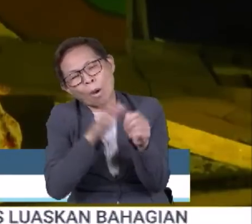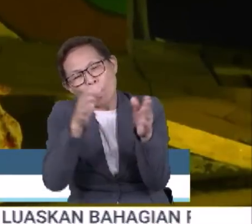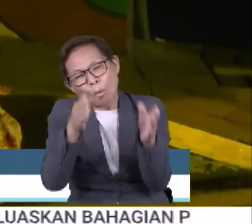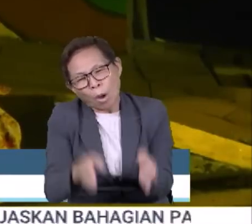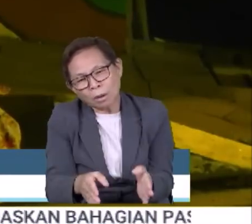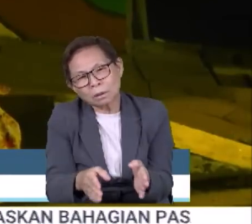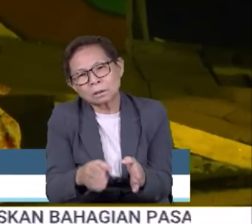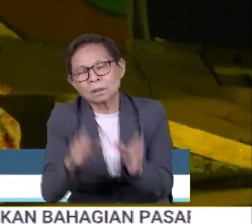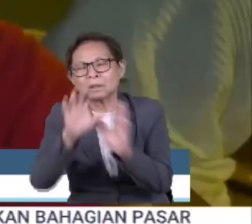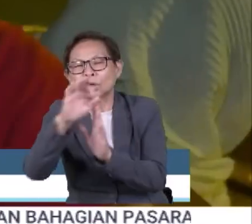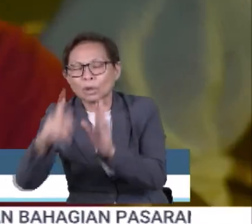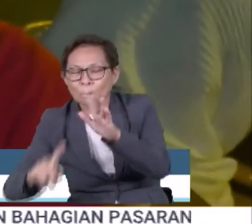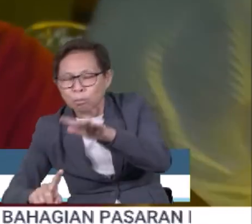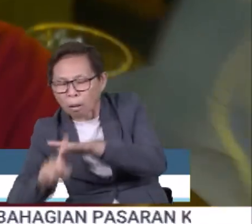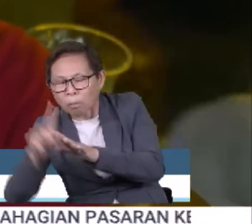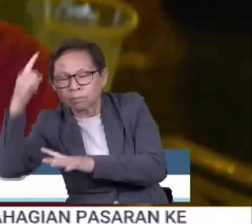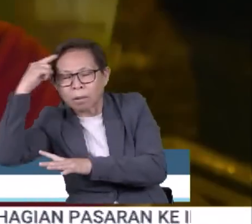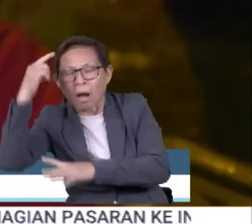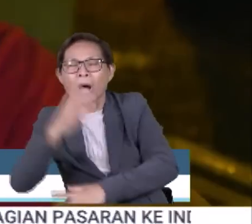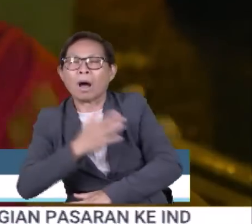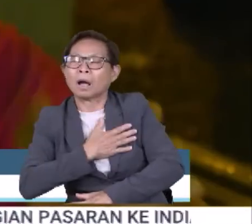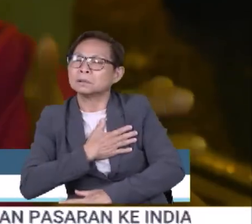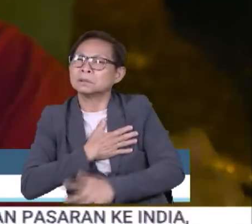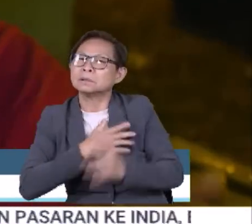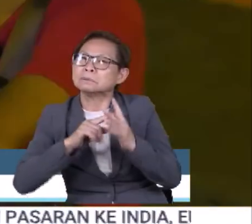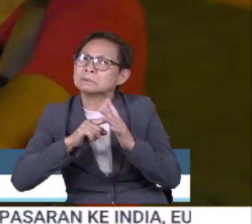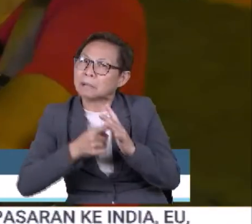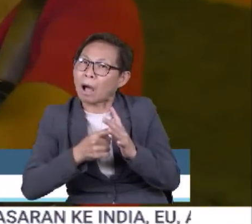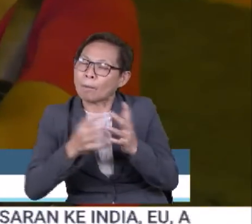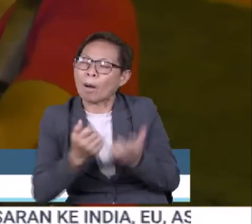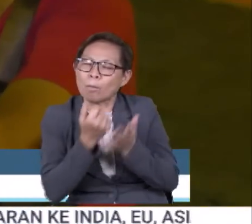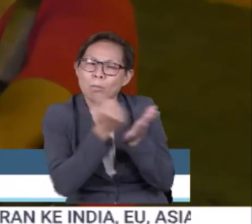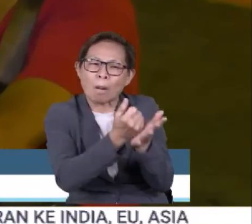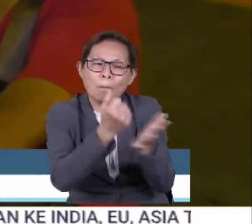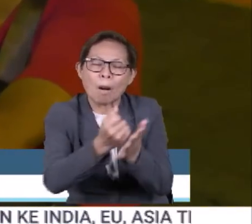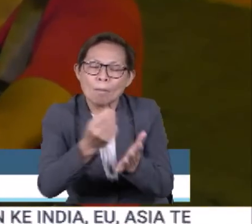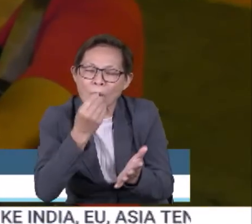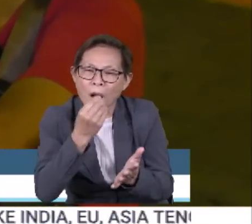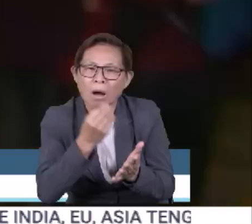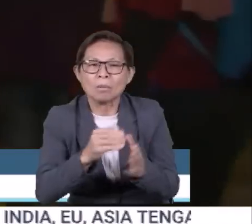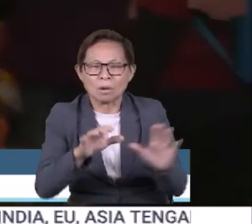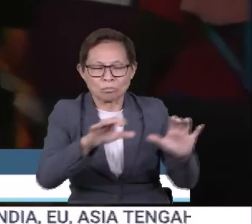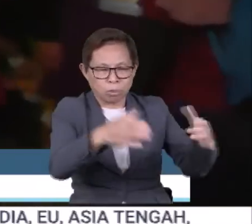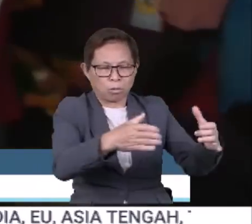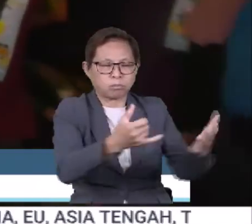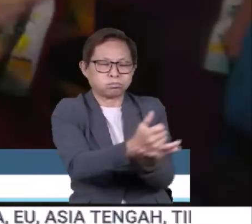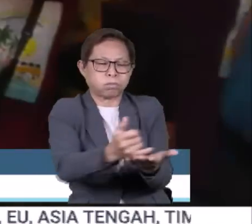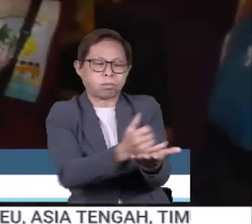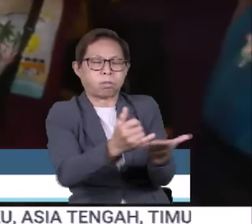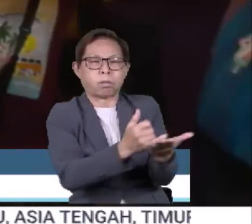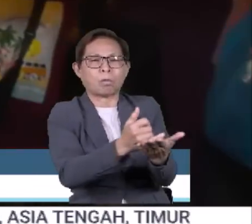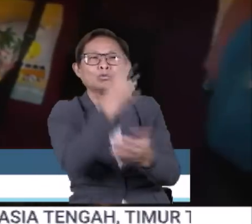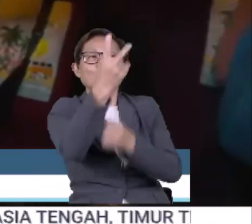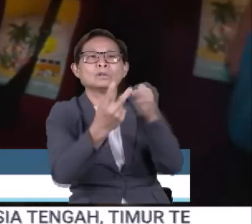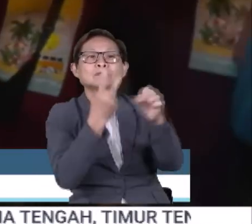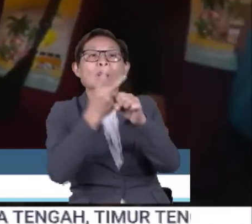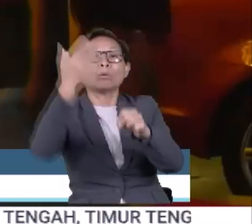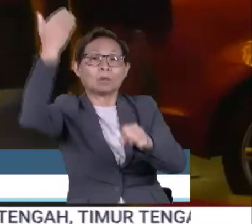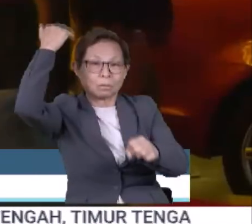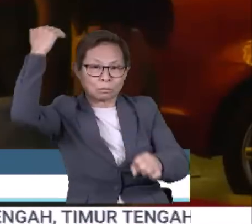Chowkit tercetus apabila hatinya tergerak untuk memberi bantuan makanan kepada golongan gelandangan 2 tahun